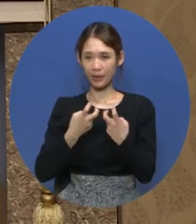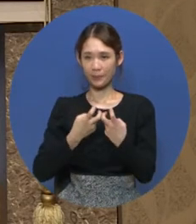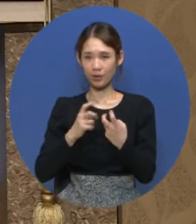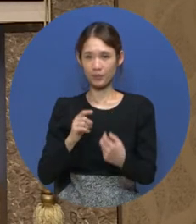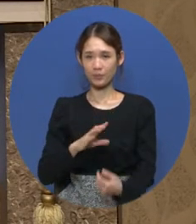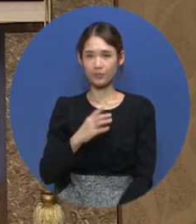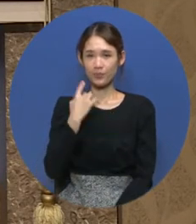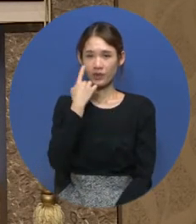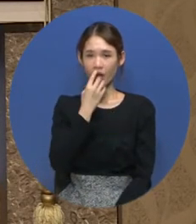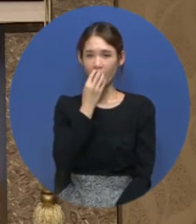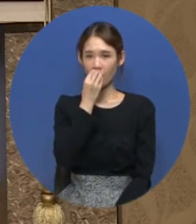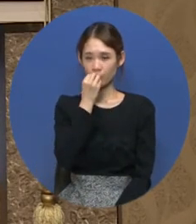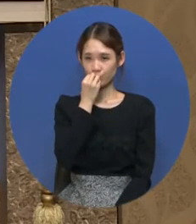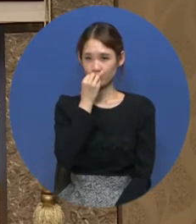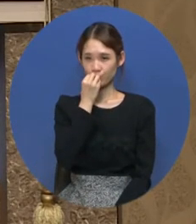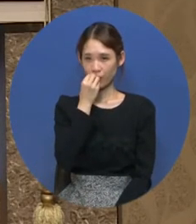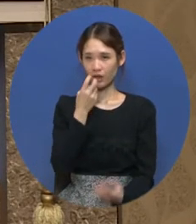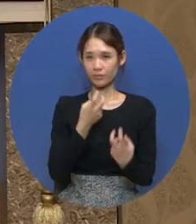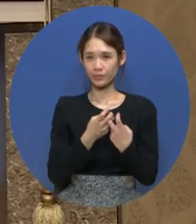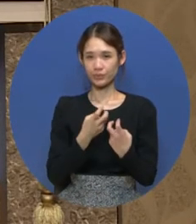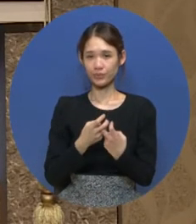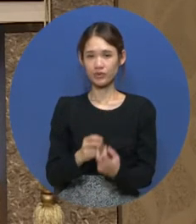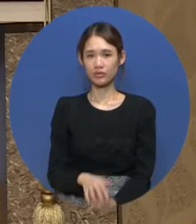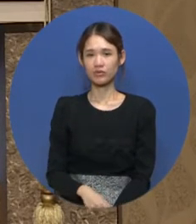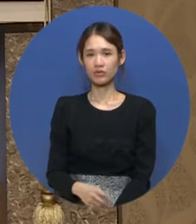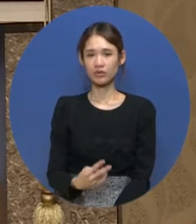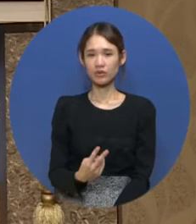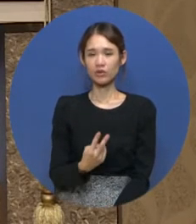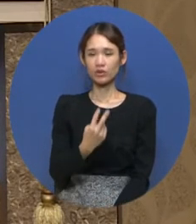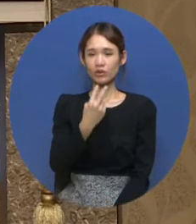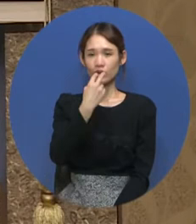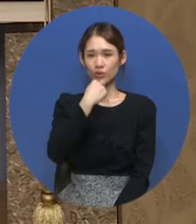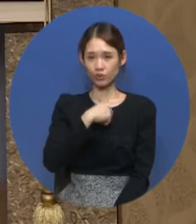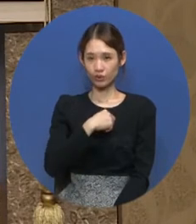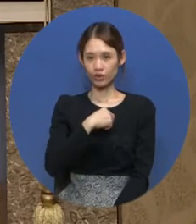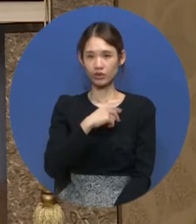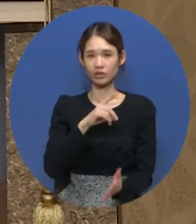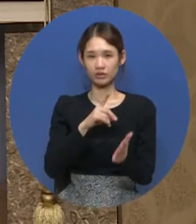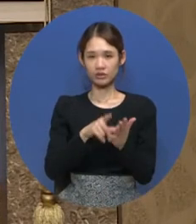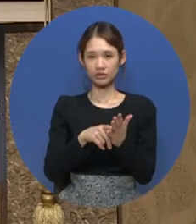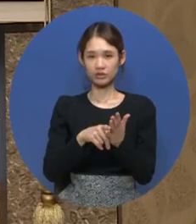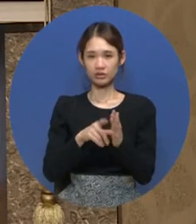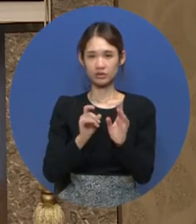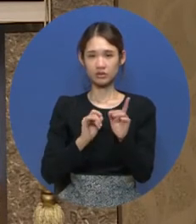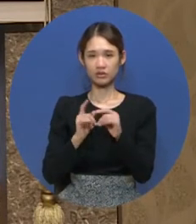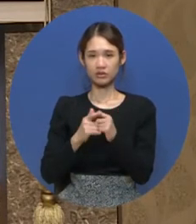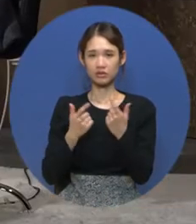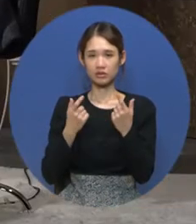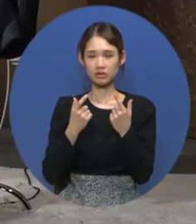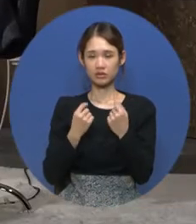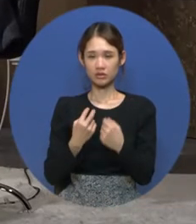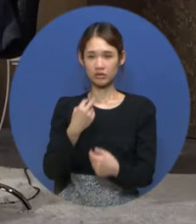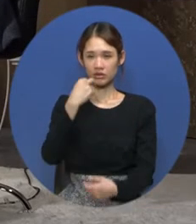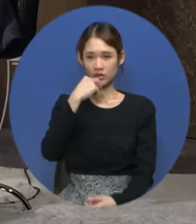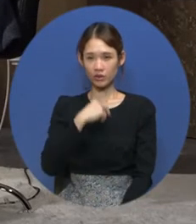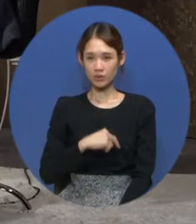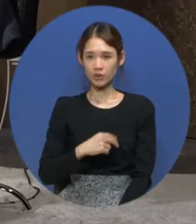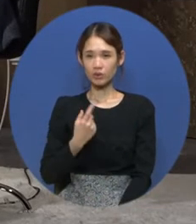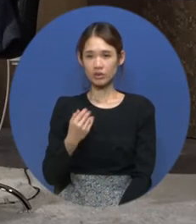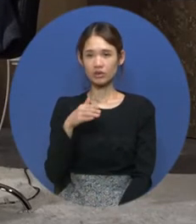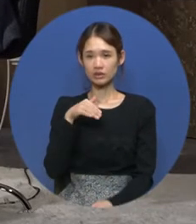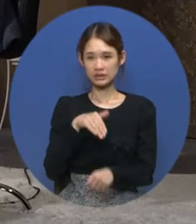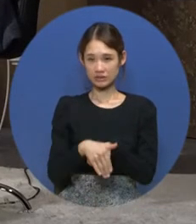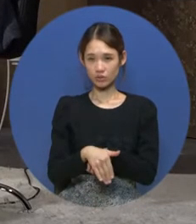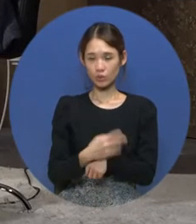무리는 법이에요 근데 이가 우리가 숨을 들여 마실 때 며 통상적으로 이런식으로 호흡을